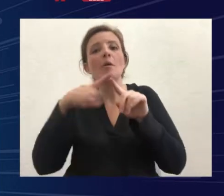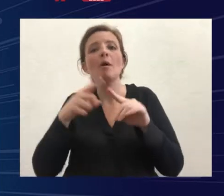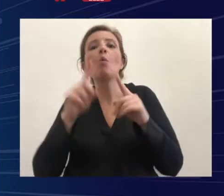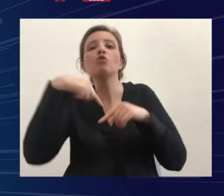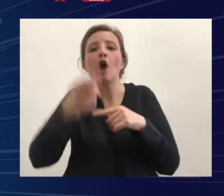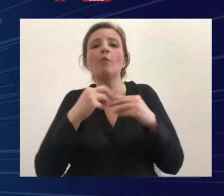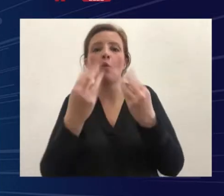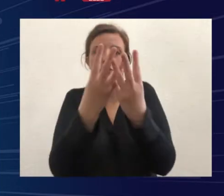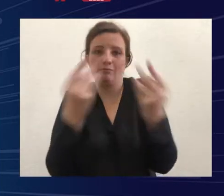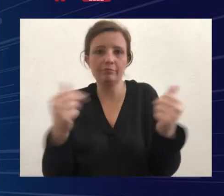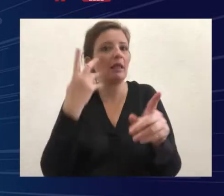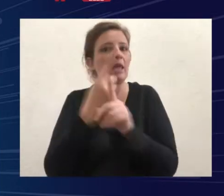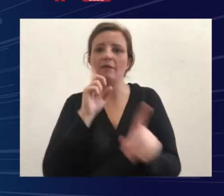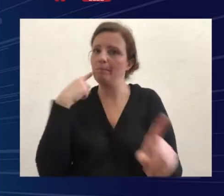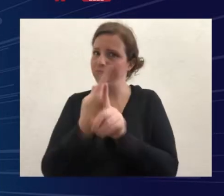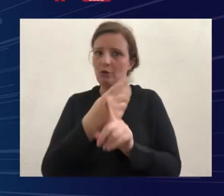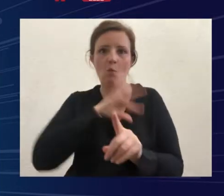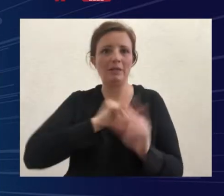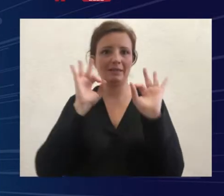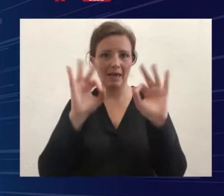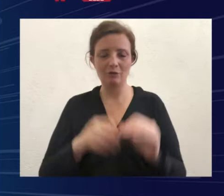fase del suo scioglimento.